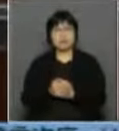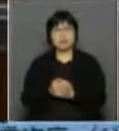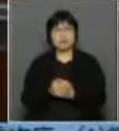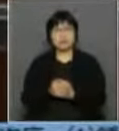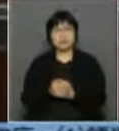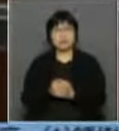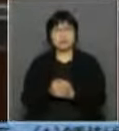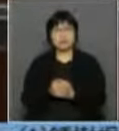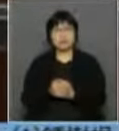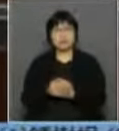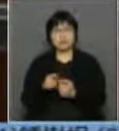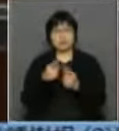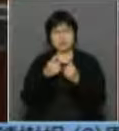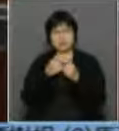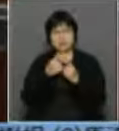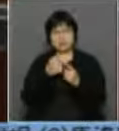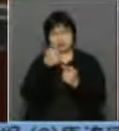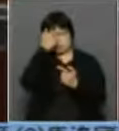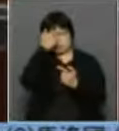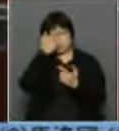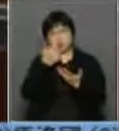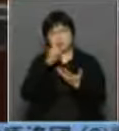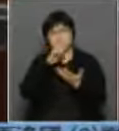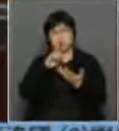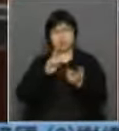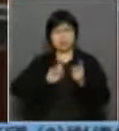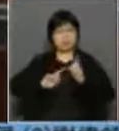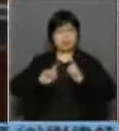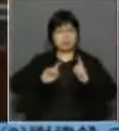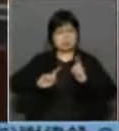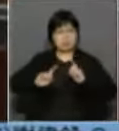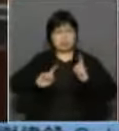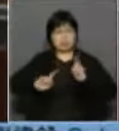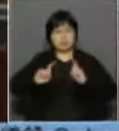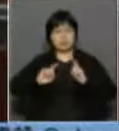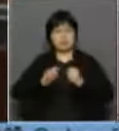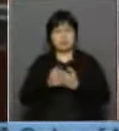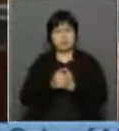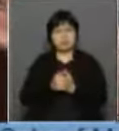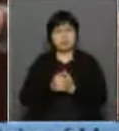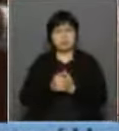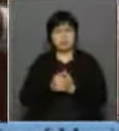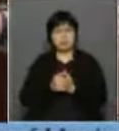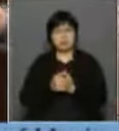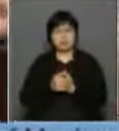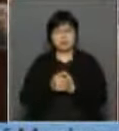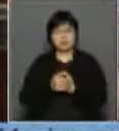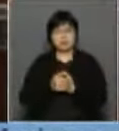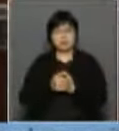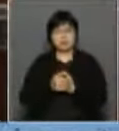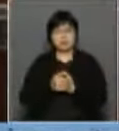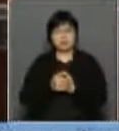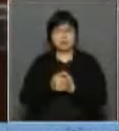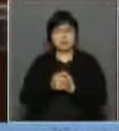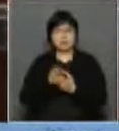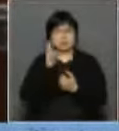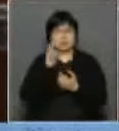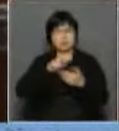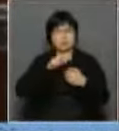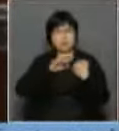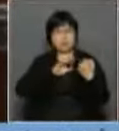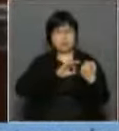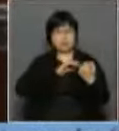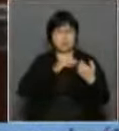我們講民主、講自由，是不是就是好像立法會外面這